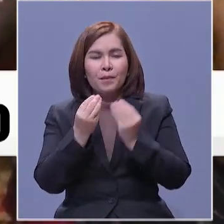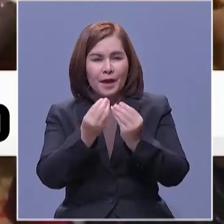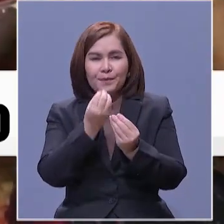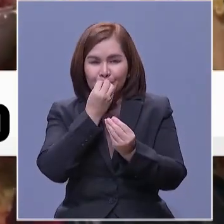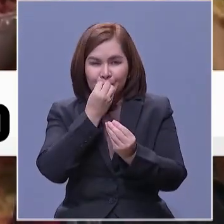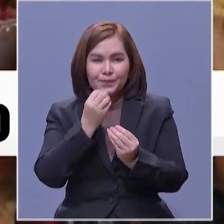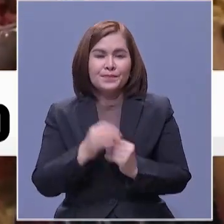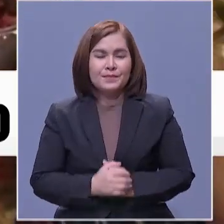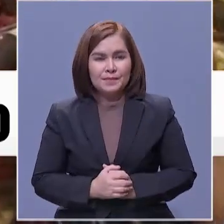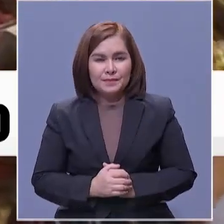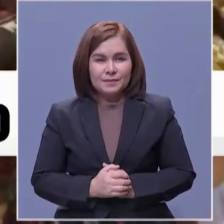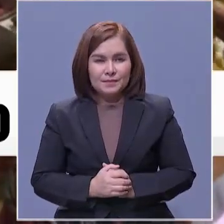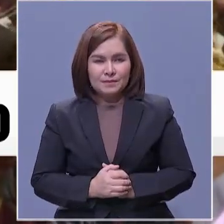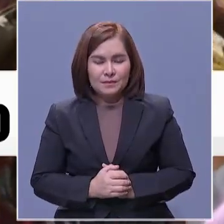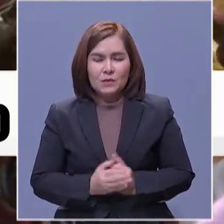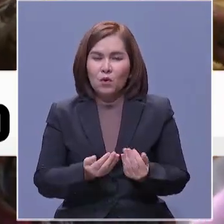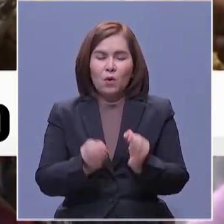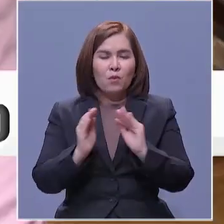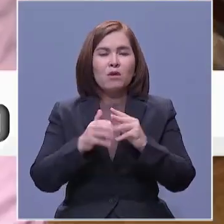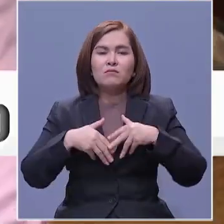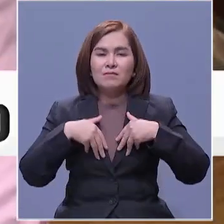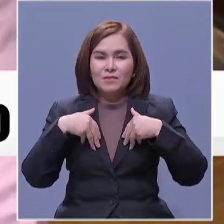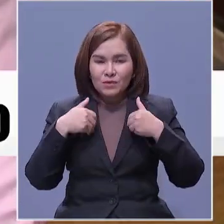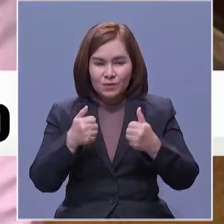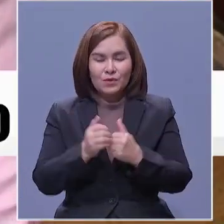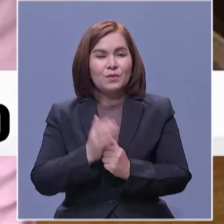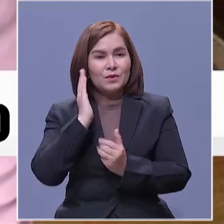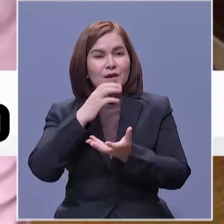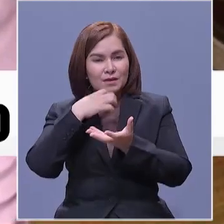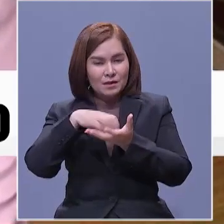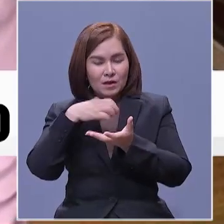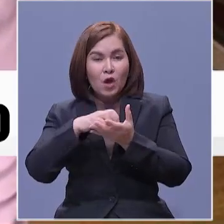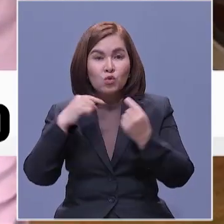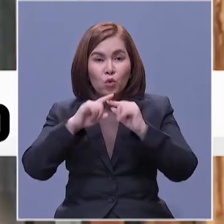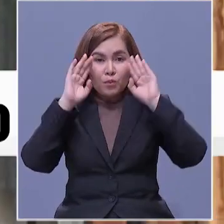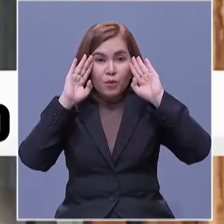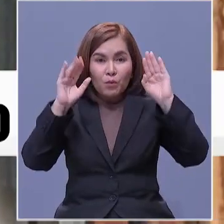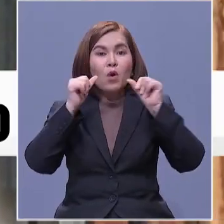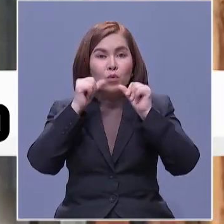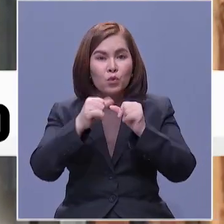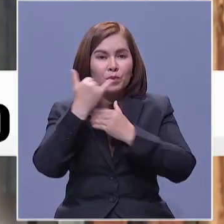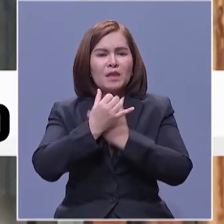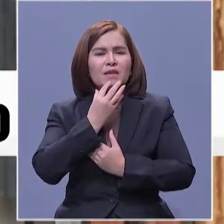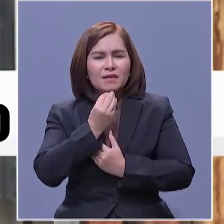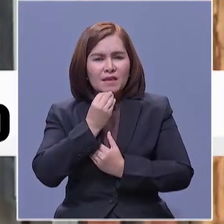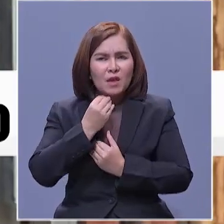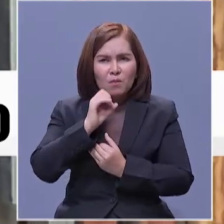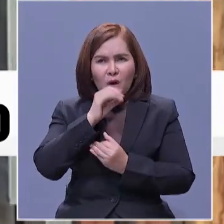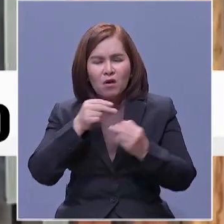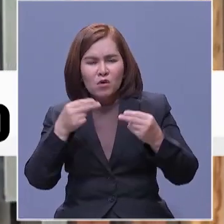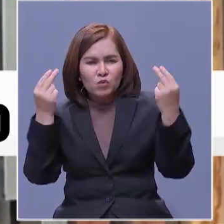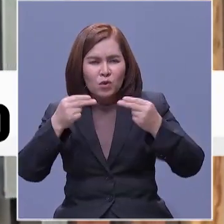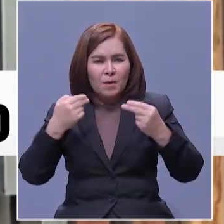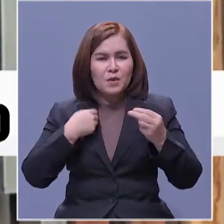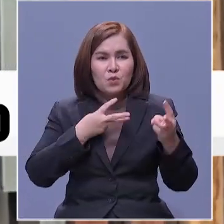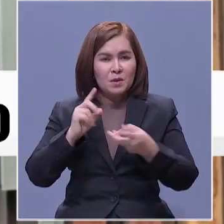นะครับโดยบรรยากาศก็เป็นไปอย่างอบอุ่นทางคุณโบ้เล่านาทีชีวิตในช่วงที่หลบภัยท่ามกลางเสียงปืนบอกว่าต้องนอน